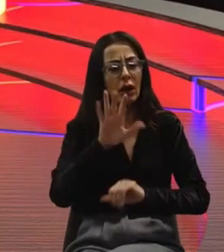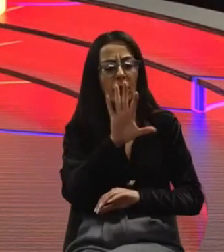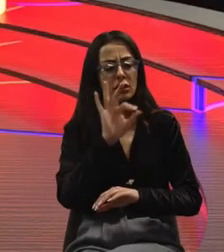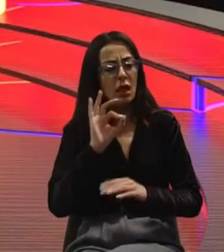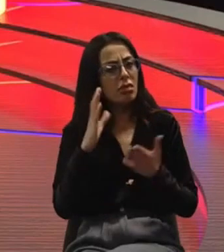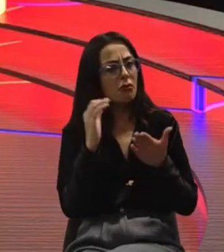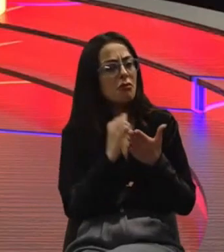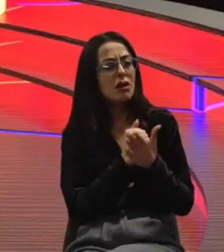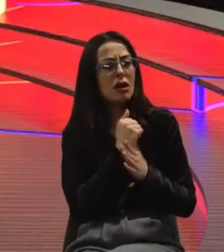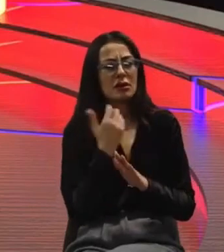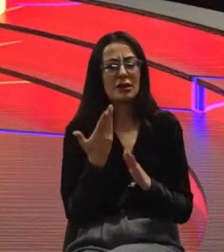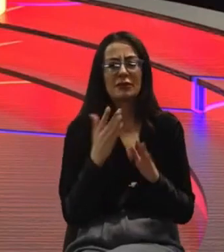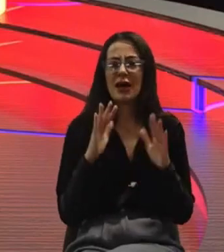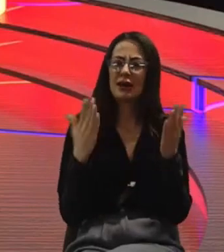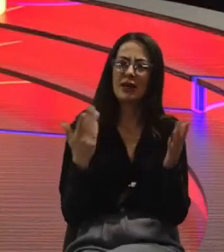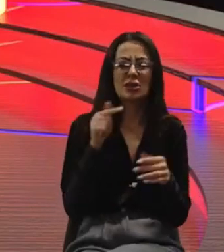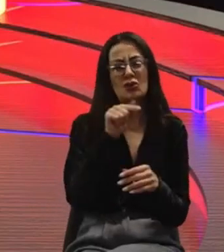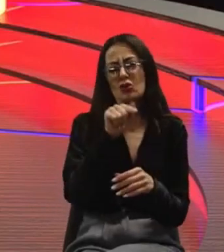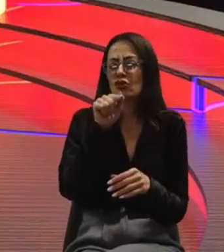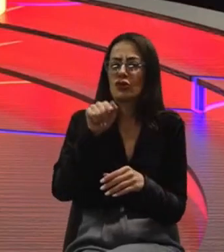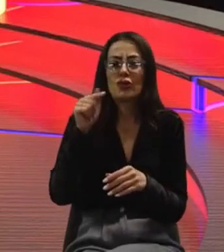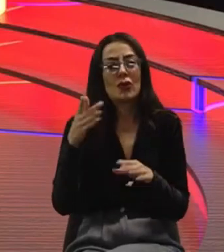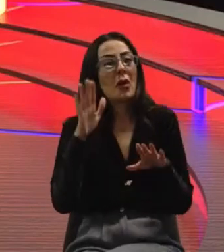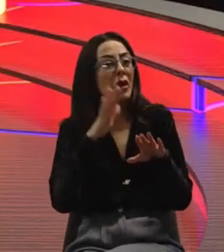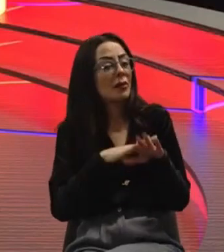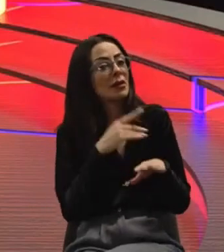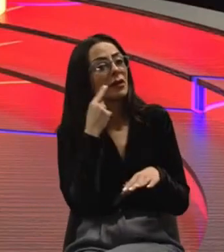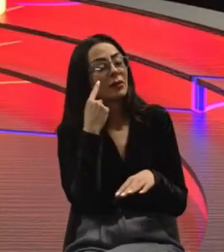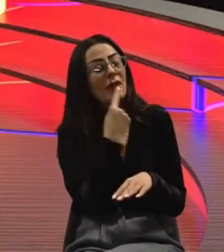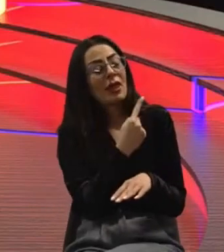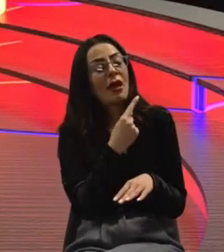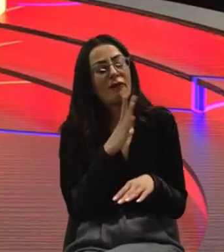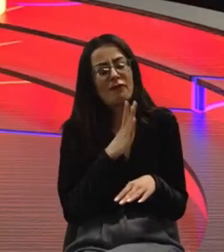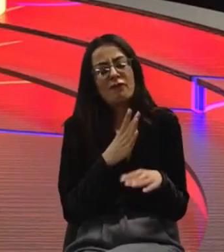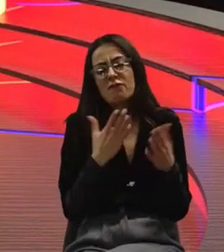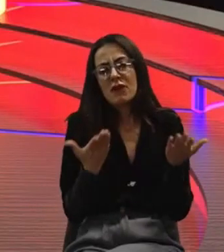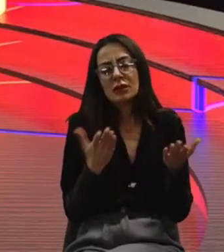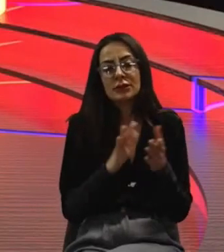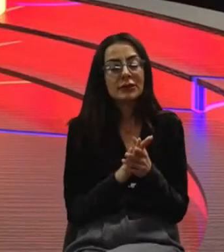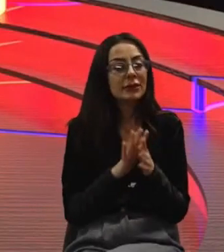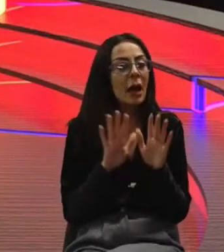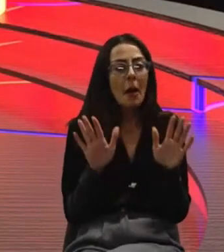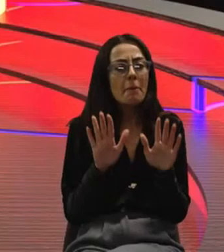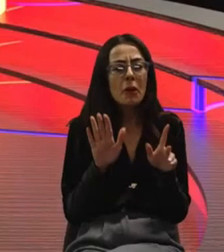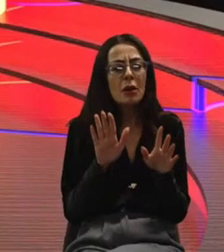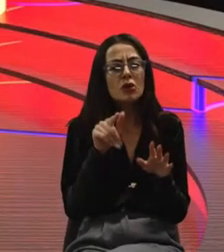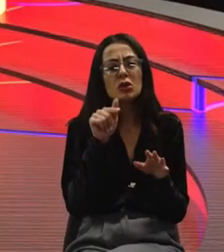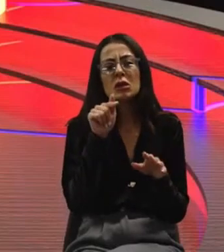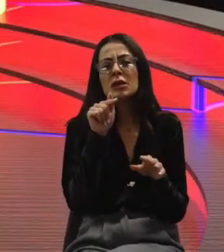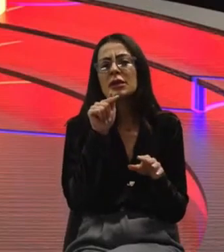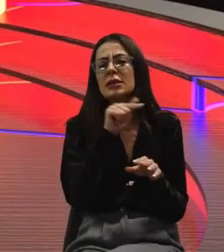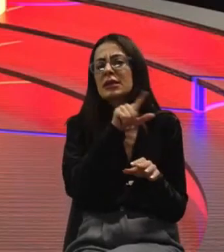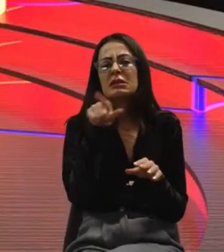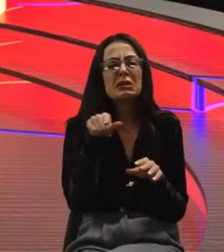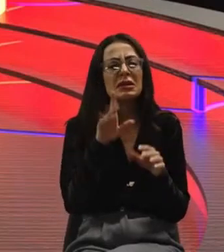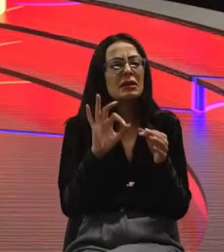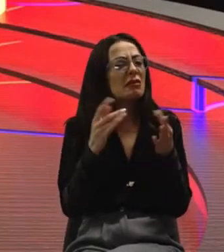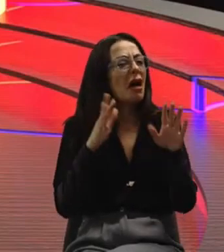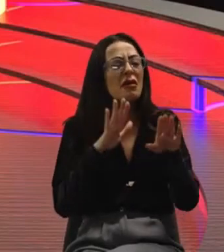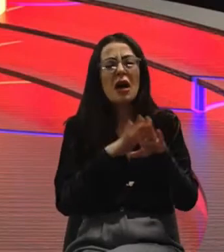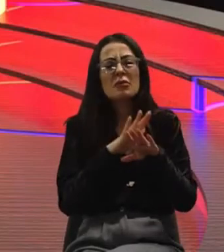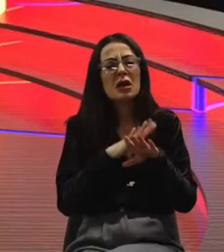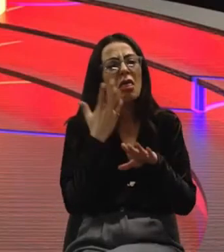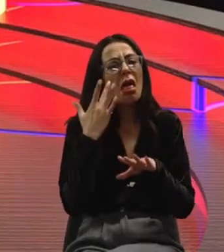diyorsunuz gel Keşke şöyle yapsaydım öyle yapsaydım diyen vardır eminim Ama o bir kenara koy o sizin ne yapacağız Çok fazla belirlemiyor